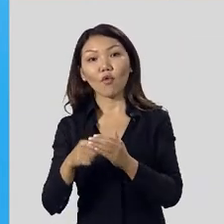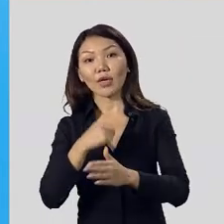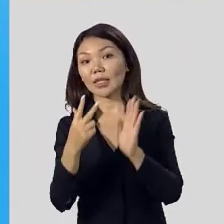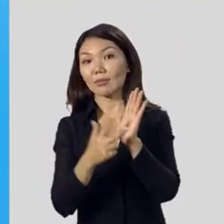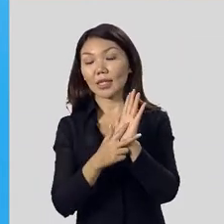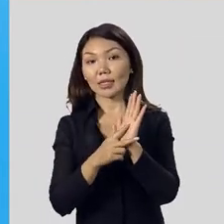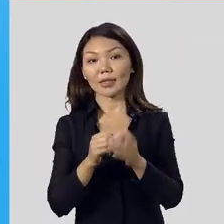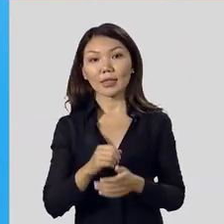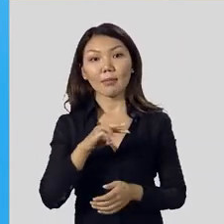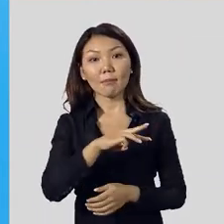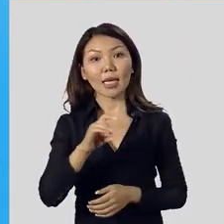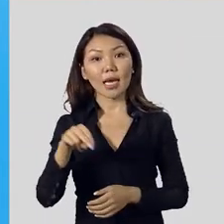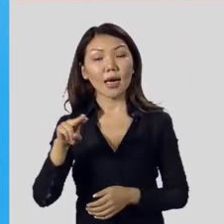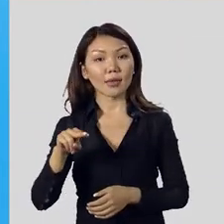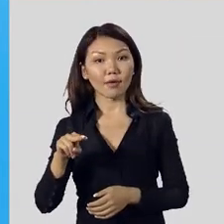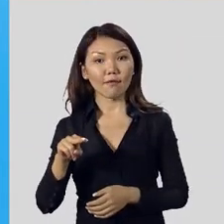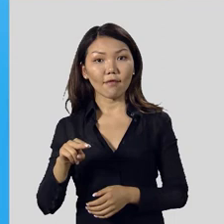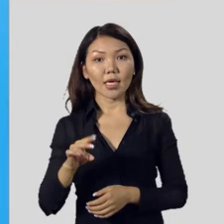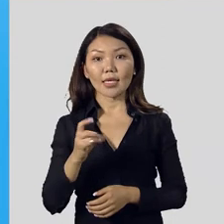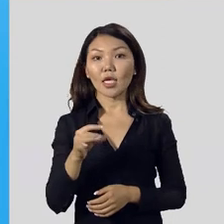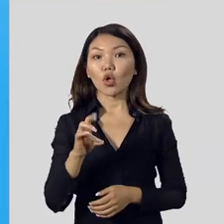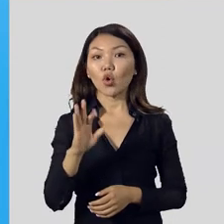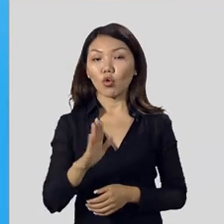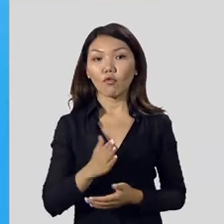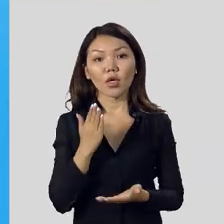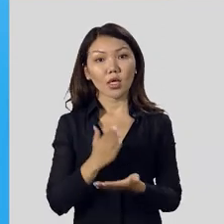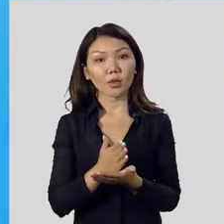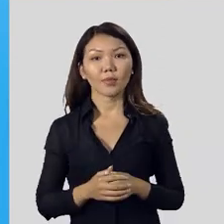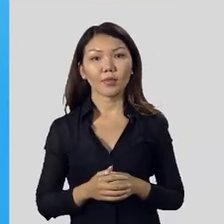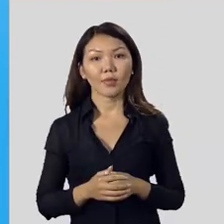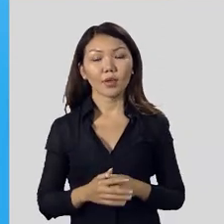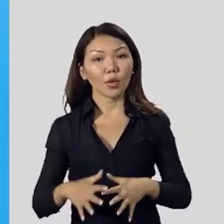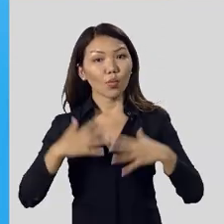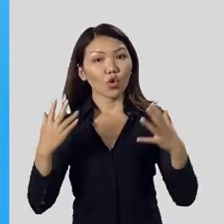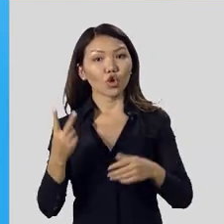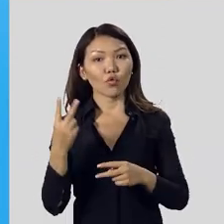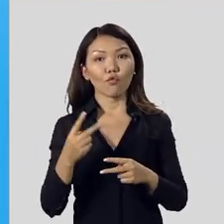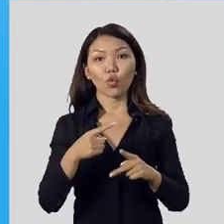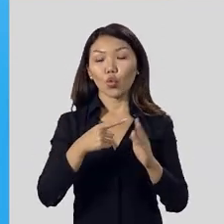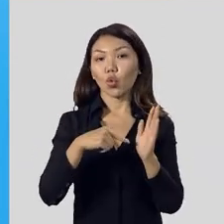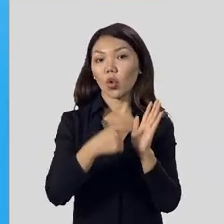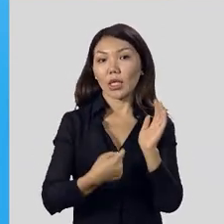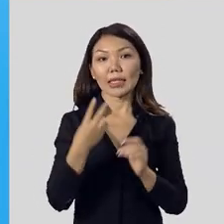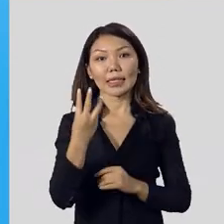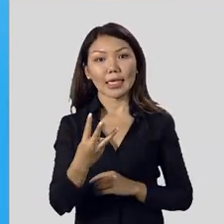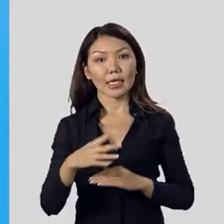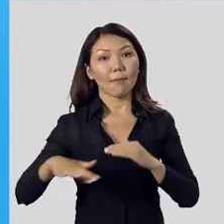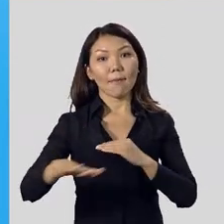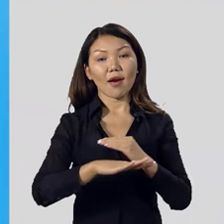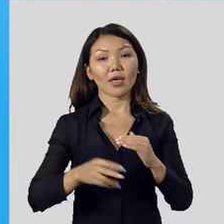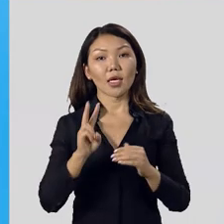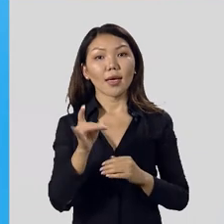18 миллиардов нейронов, расположенных 6 слоями. Больше 2/3 поверхности